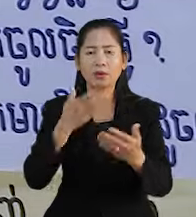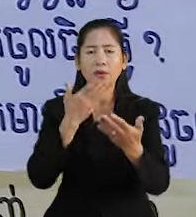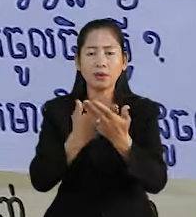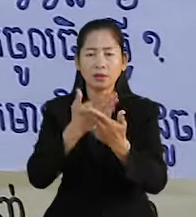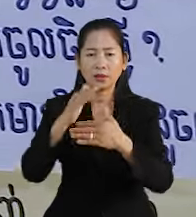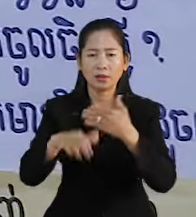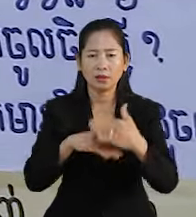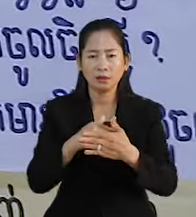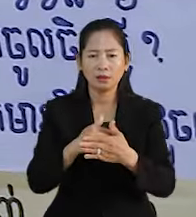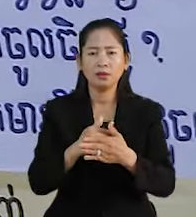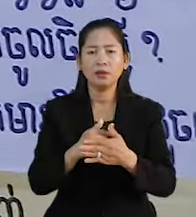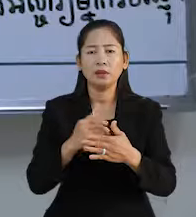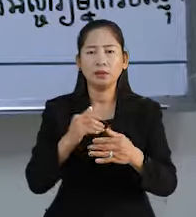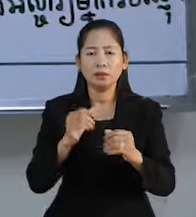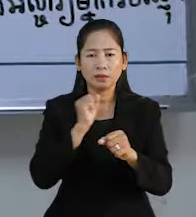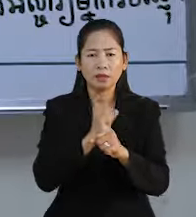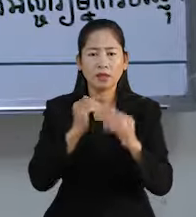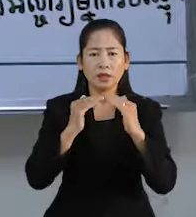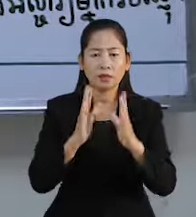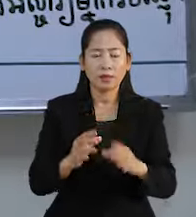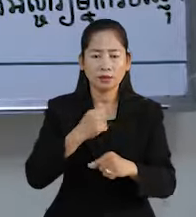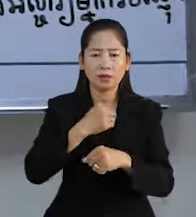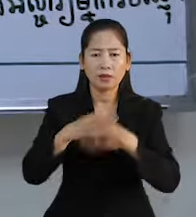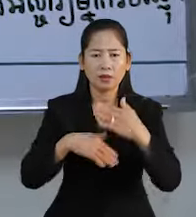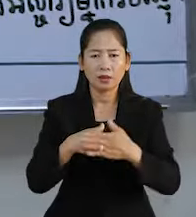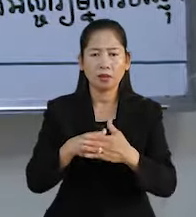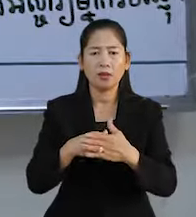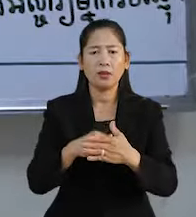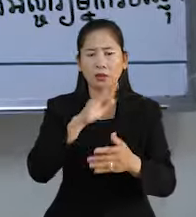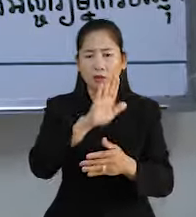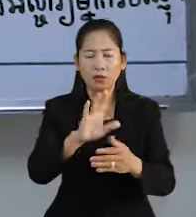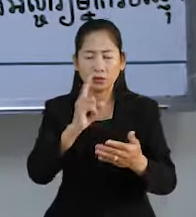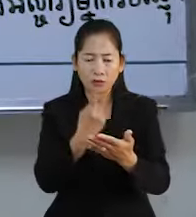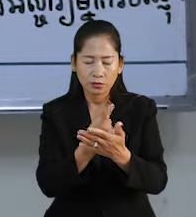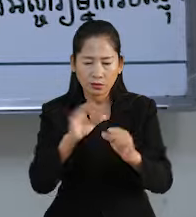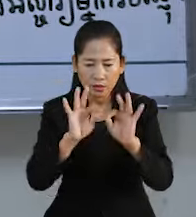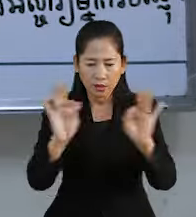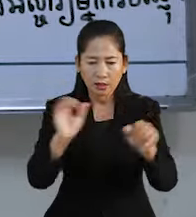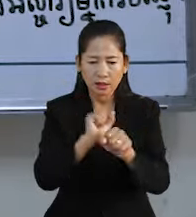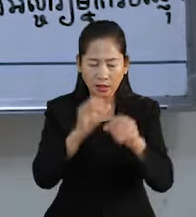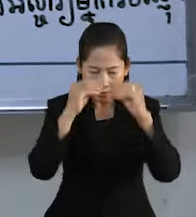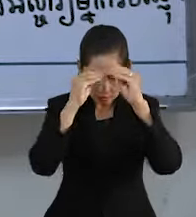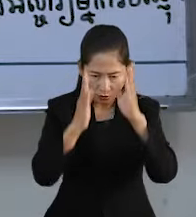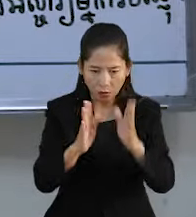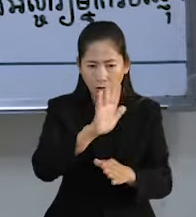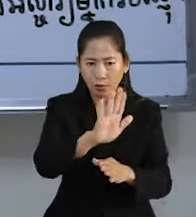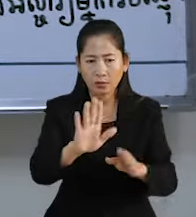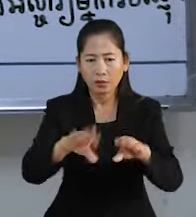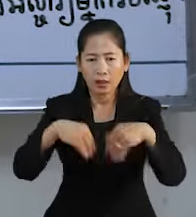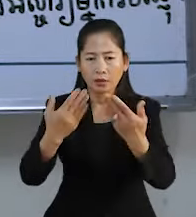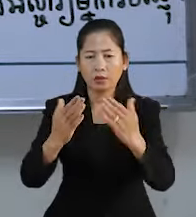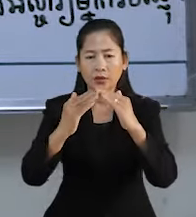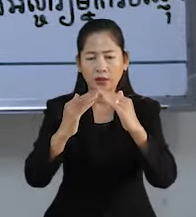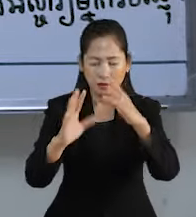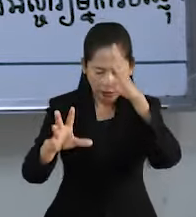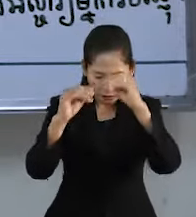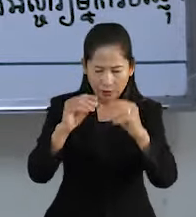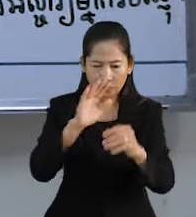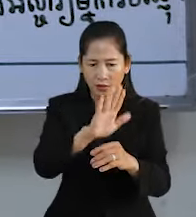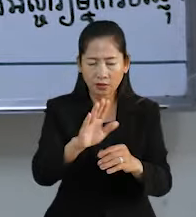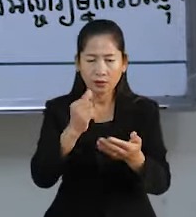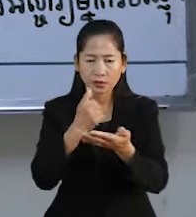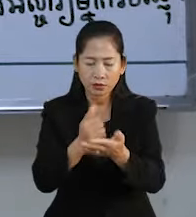គុណទាំងអស់គ្នាចាសូមយកកិច្ចការផ្ទះទៅធ្វើបានគ្រប់គ្នាសូមកូនកូនចូលរួមធ្វើសិលកិច្ចការដែលលោកគ្រូអ្នកគ្រូរបស់កូនដាក់ឲ្យធ្វើតាមសាលារៀនចាសូម